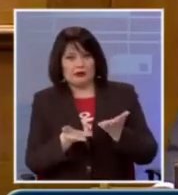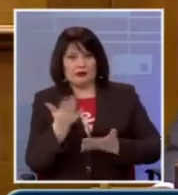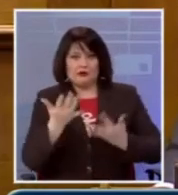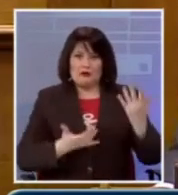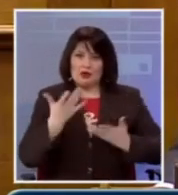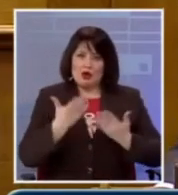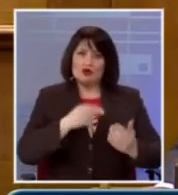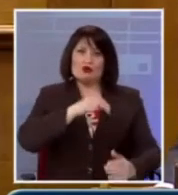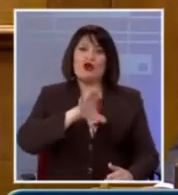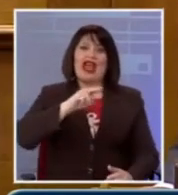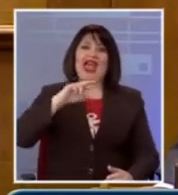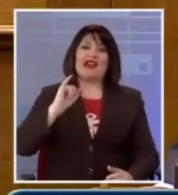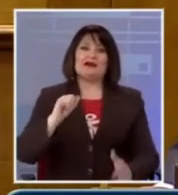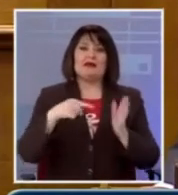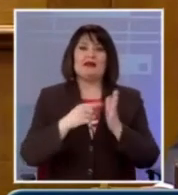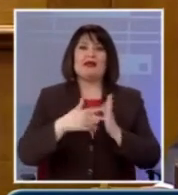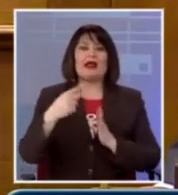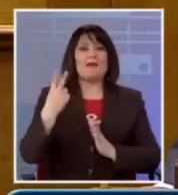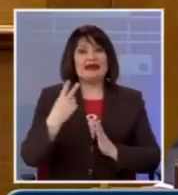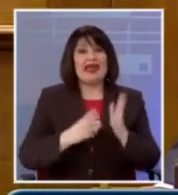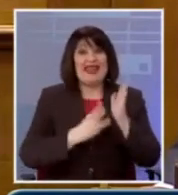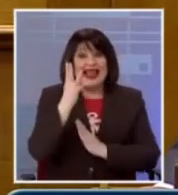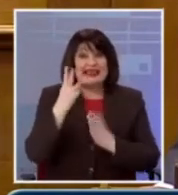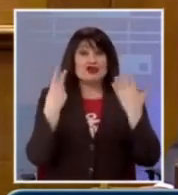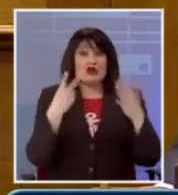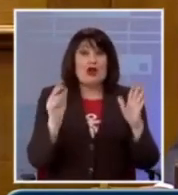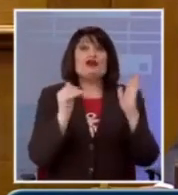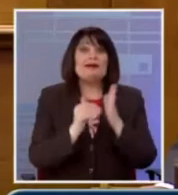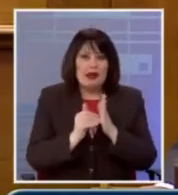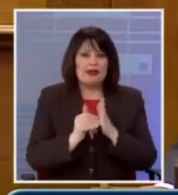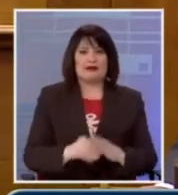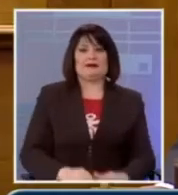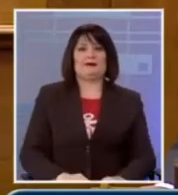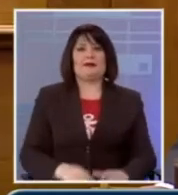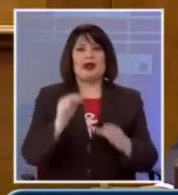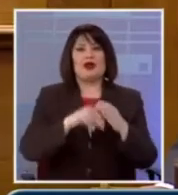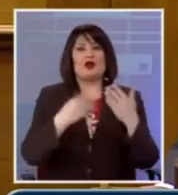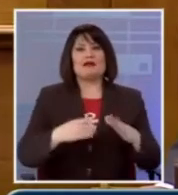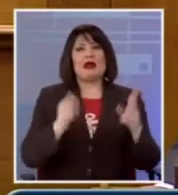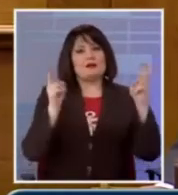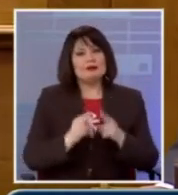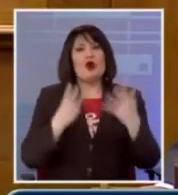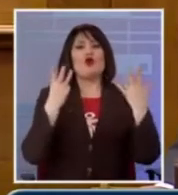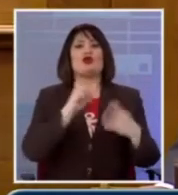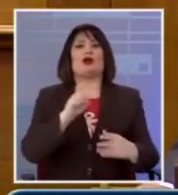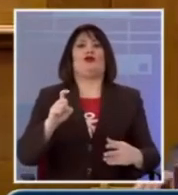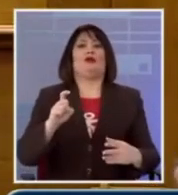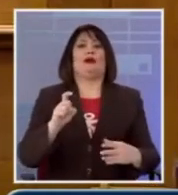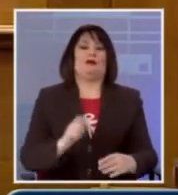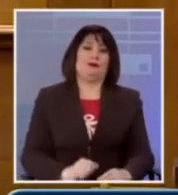Προϋπολογισμός ΝΕΡΙΤ 2015, 13.800. Μετά τις εκλογές 8 εκατομμύρια.